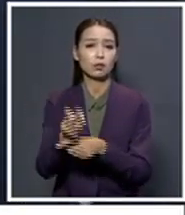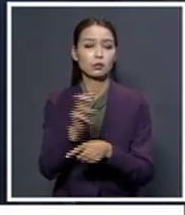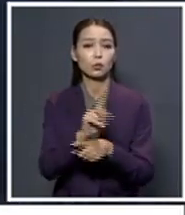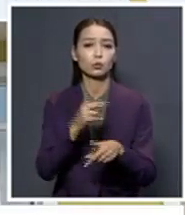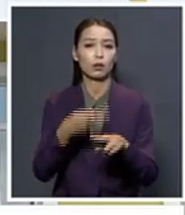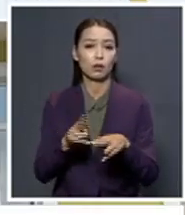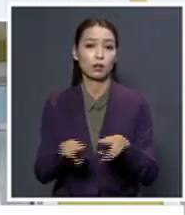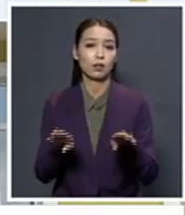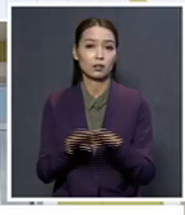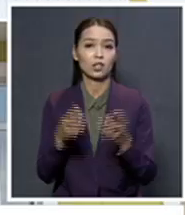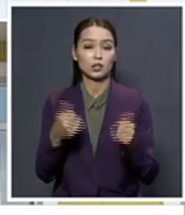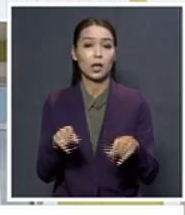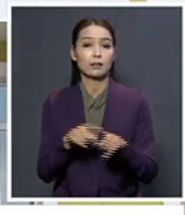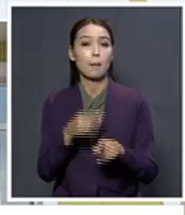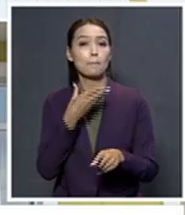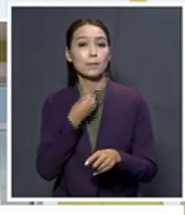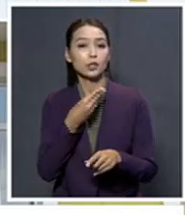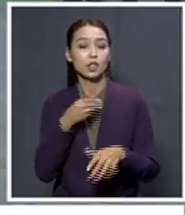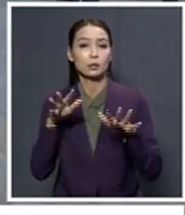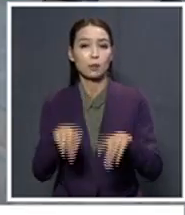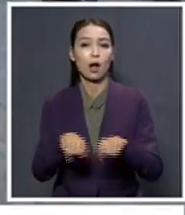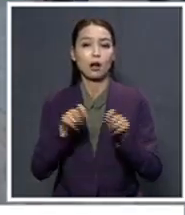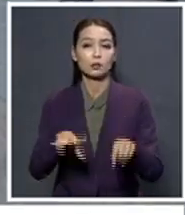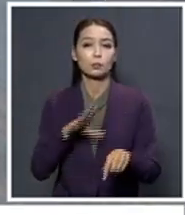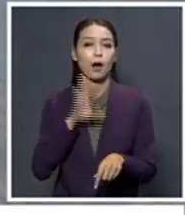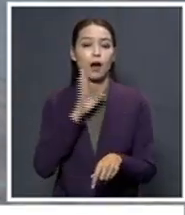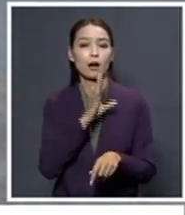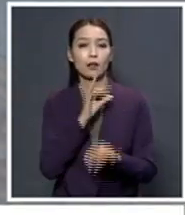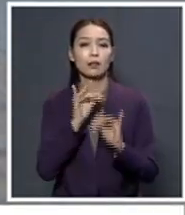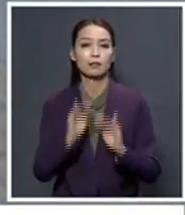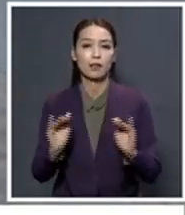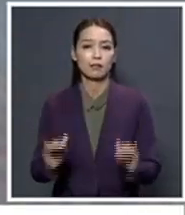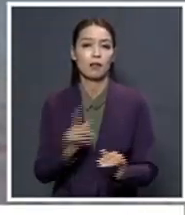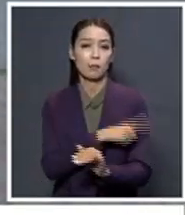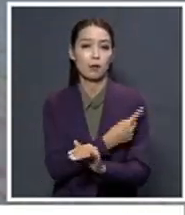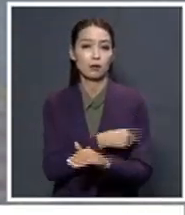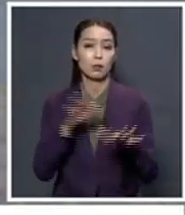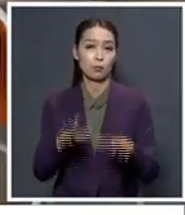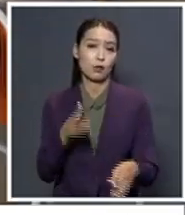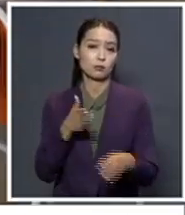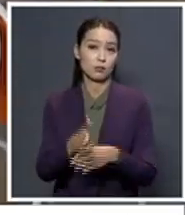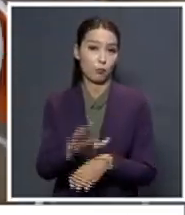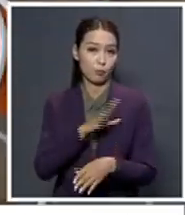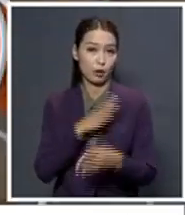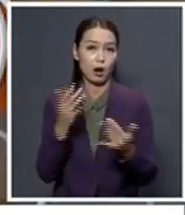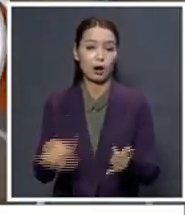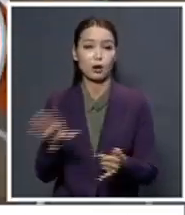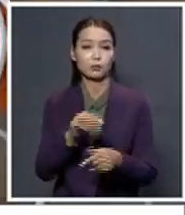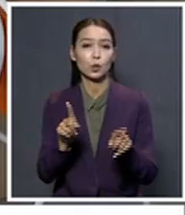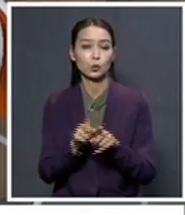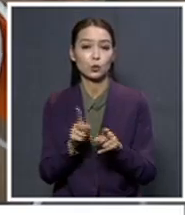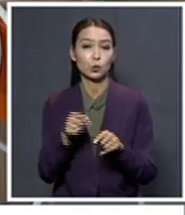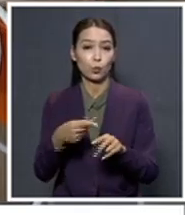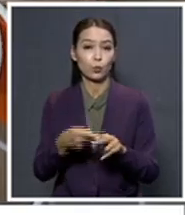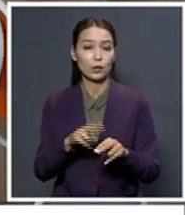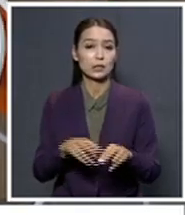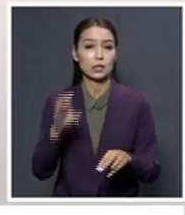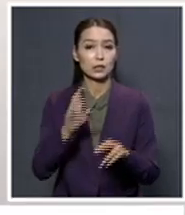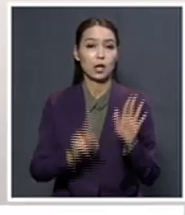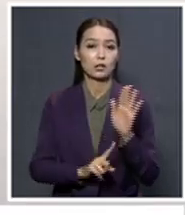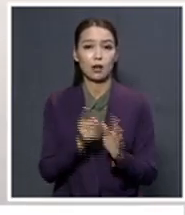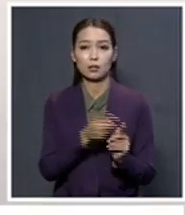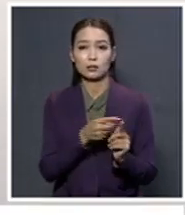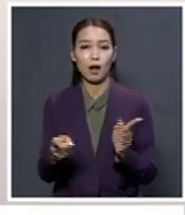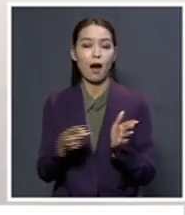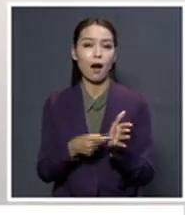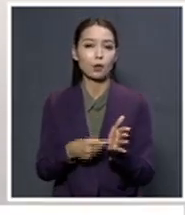Сосын Пришахтинскіде ашылған ана мен бала емханасына барды. Айта кету керек, осы жылдың қыркүйегінен бастап Қарағанды